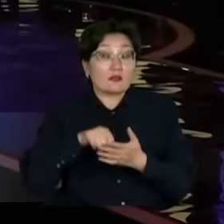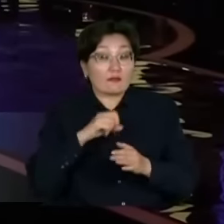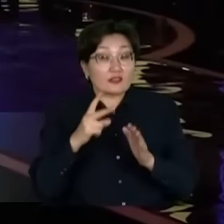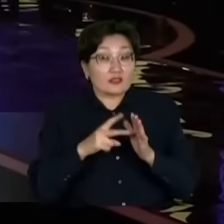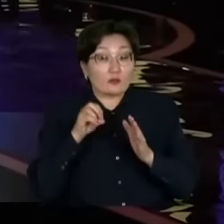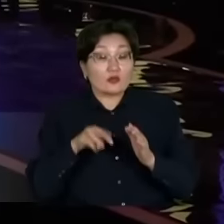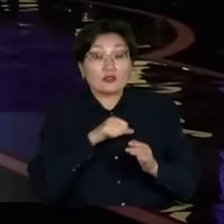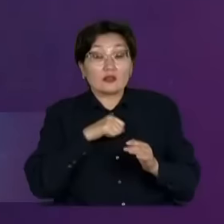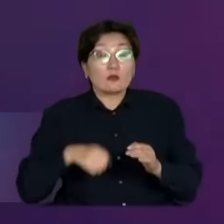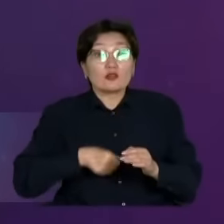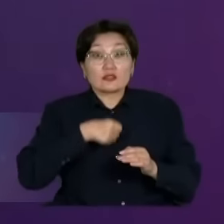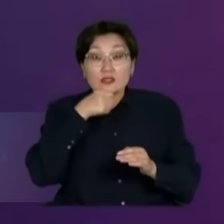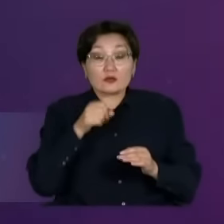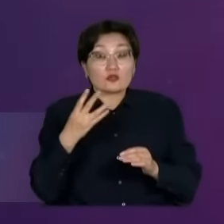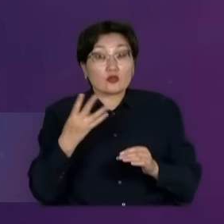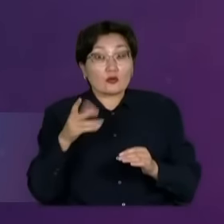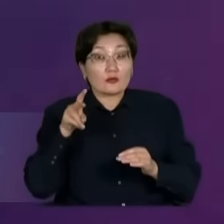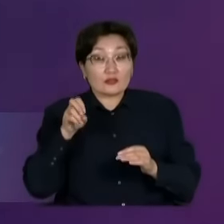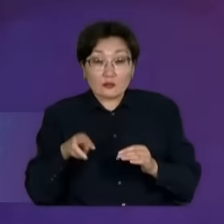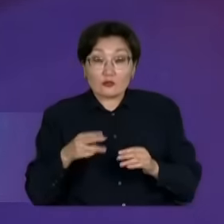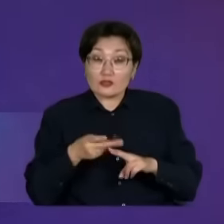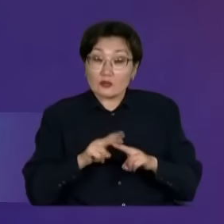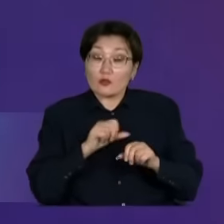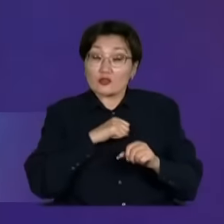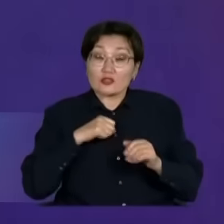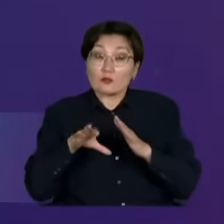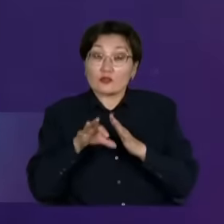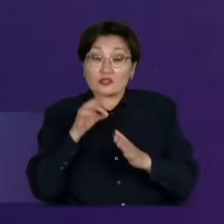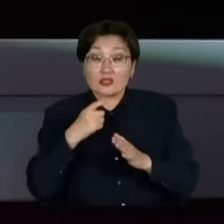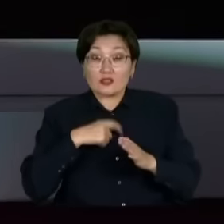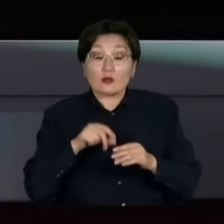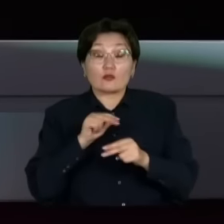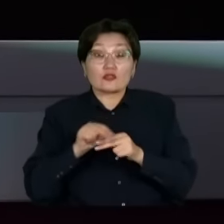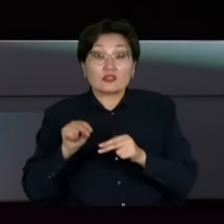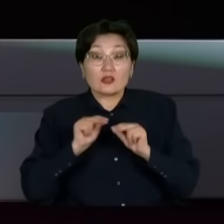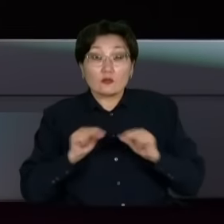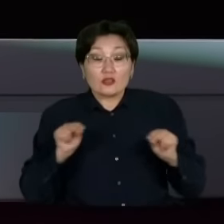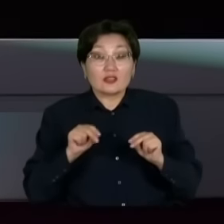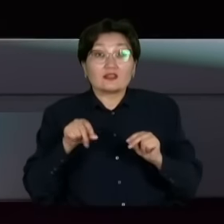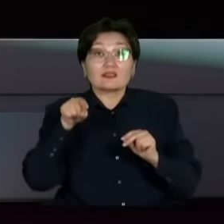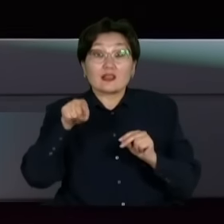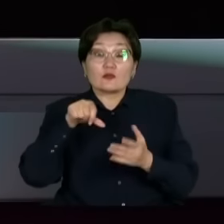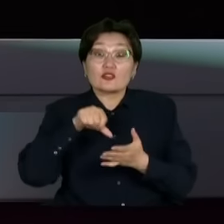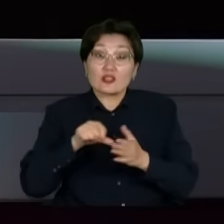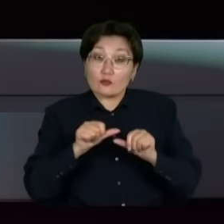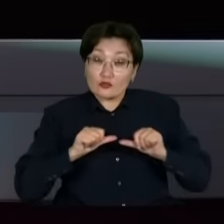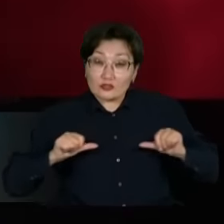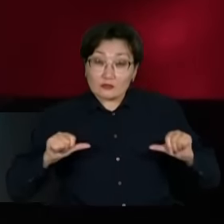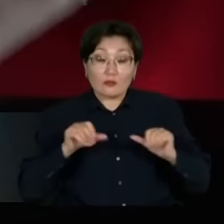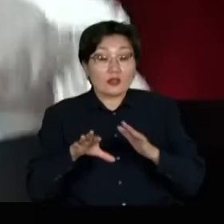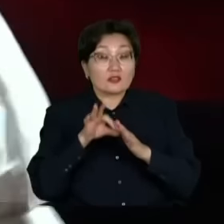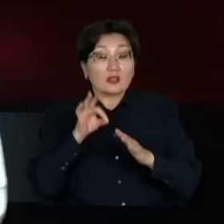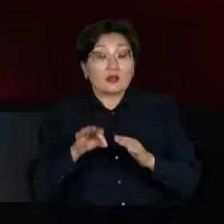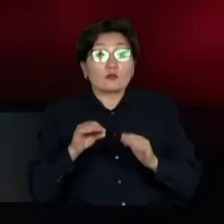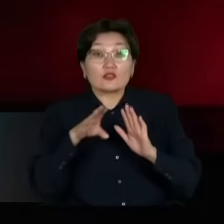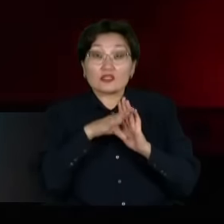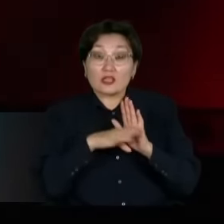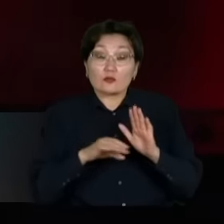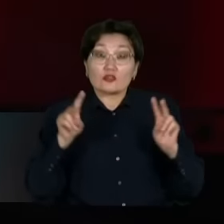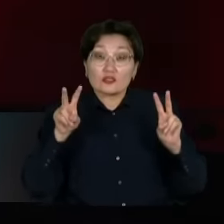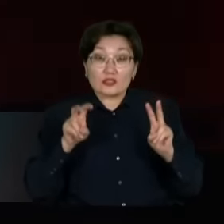лет самому взрослому 45 При этом они сами выбирают себе Наставников из числа жюри примечательно что и в выборе репертуара и